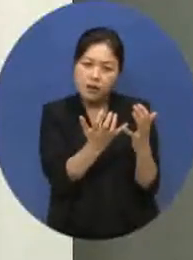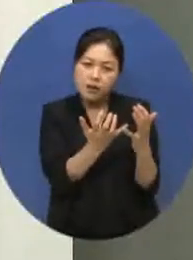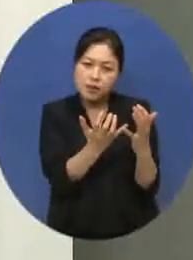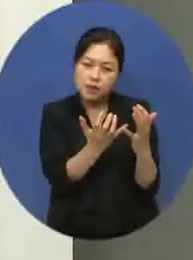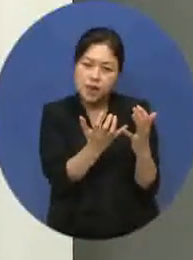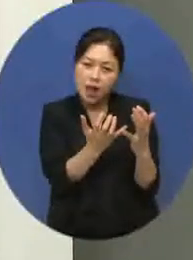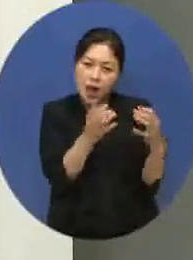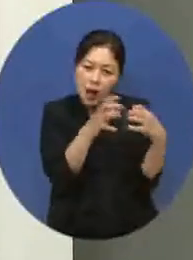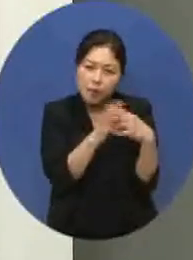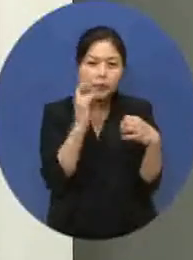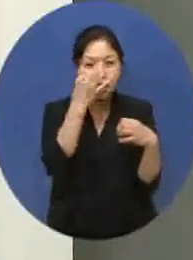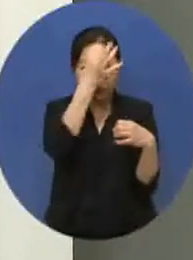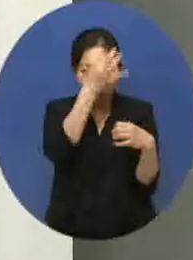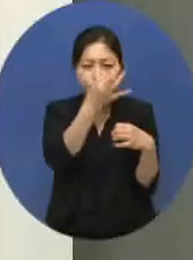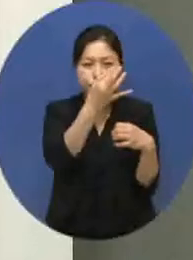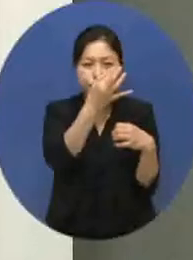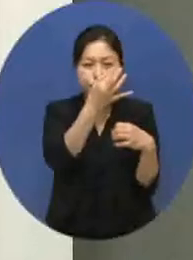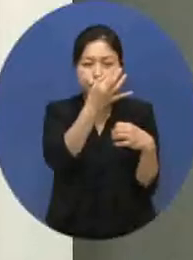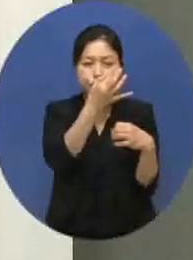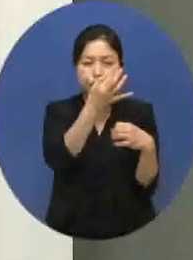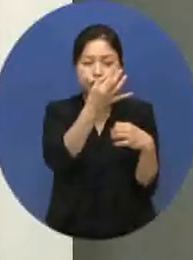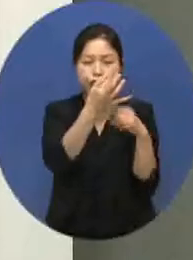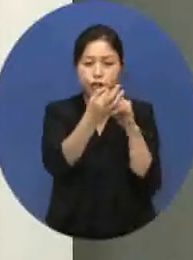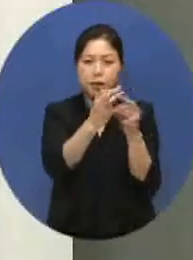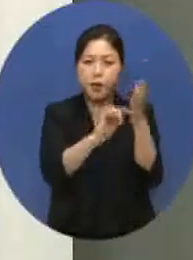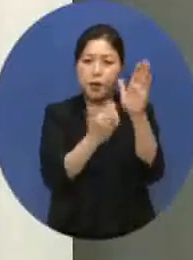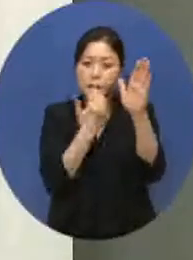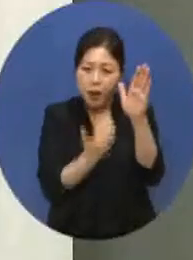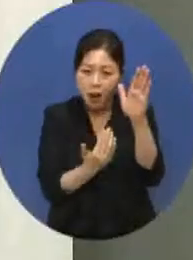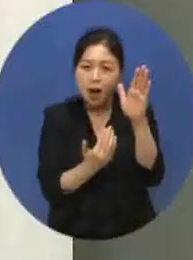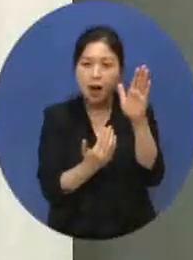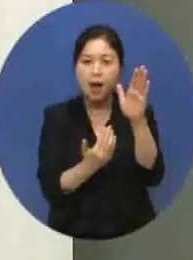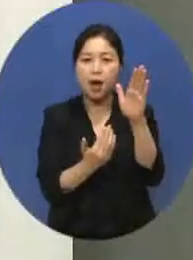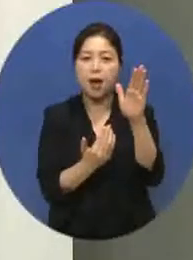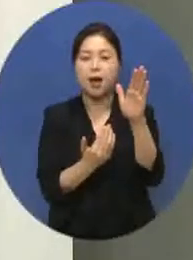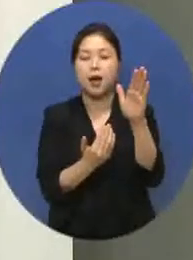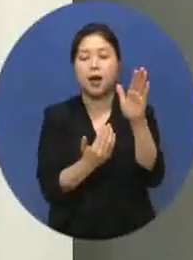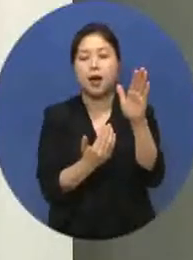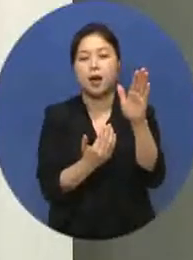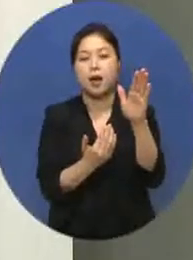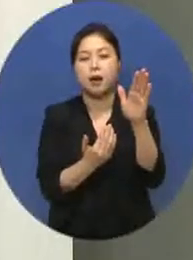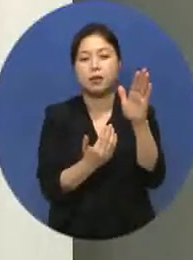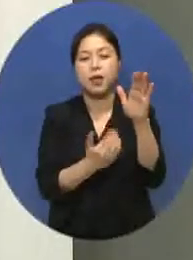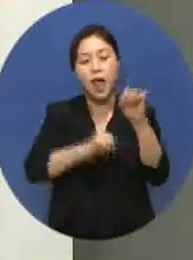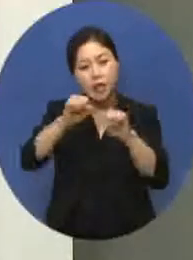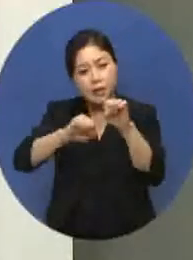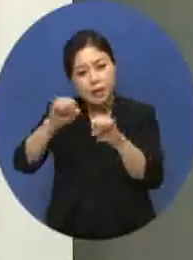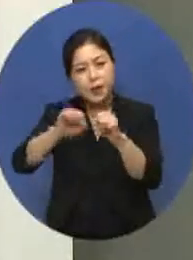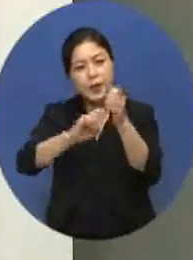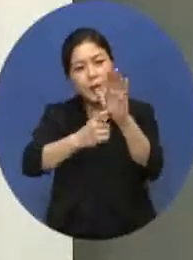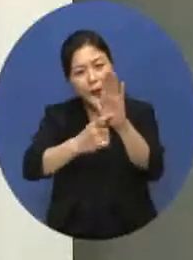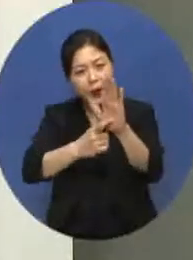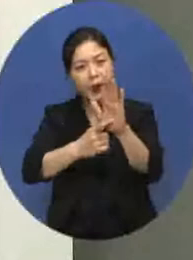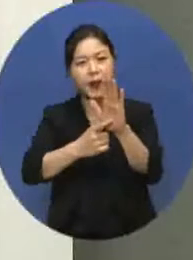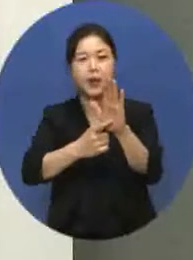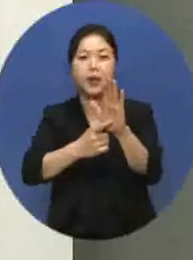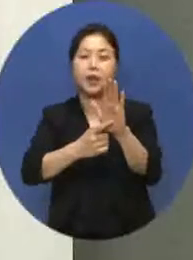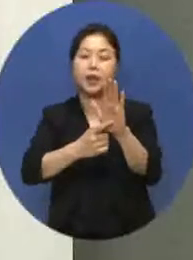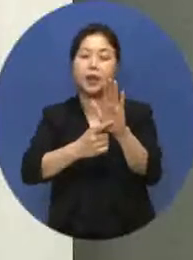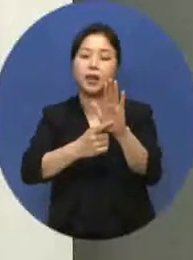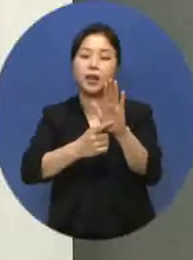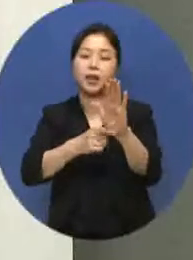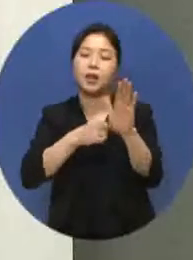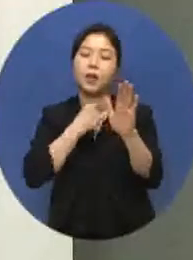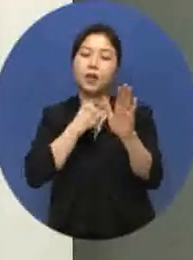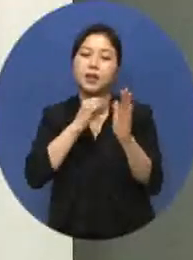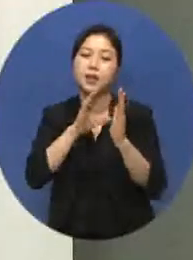예술 문화를 어떤 뭐 발표를 한다거나 등등 여러 가지 행위를 표현할